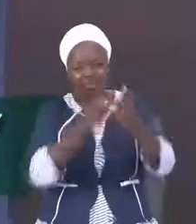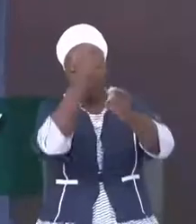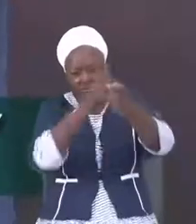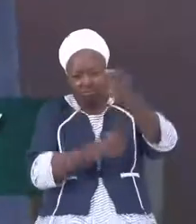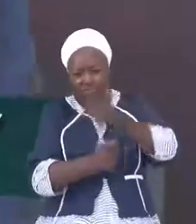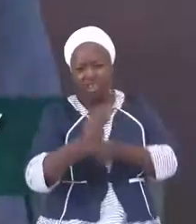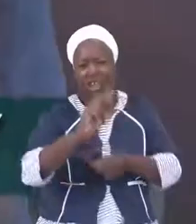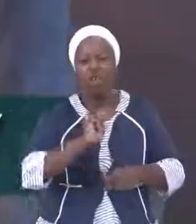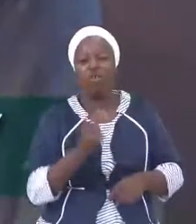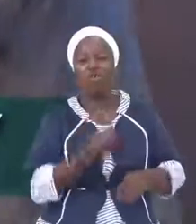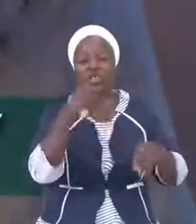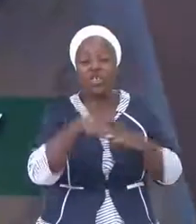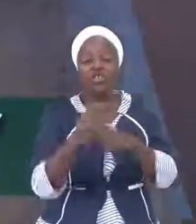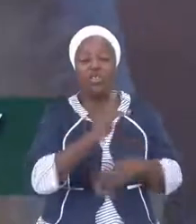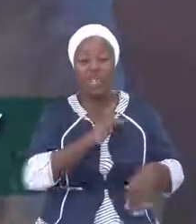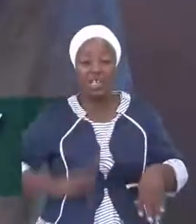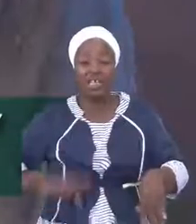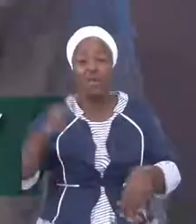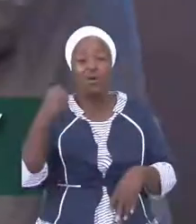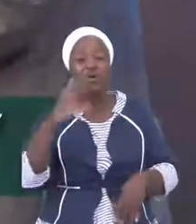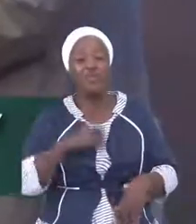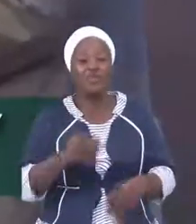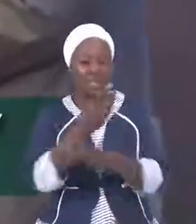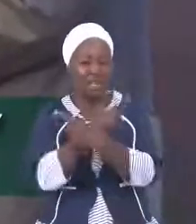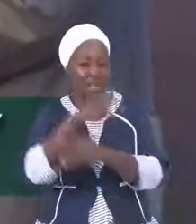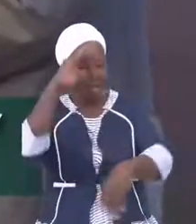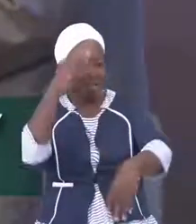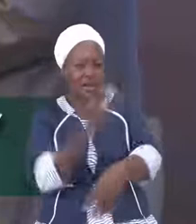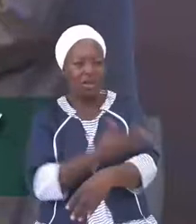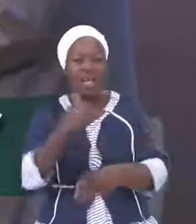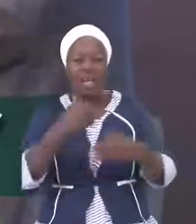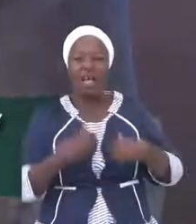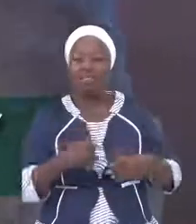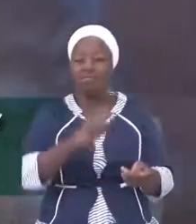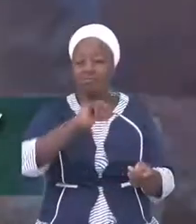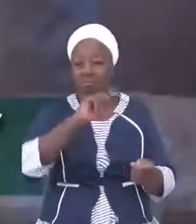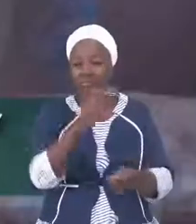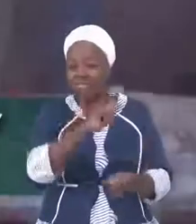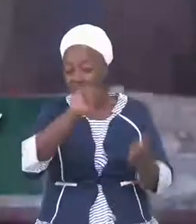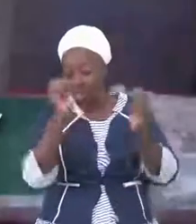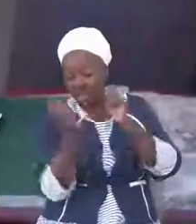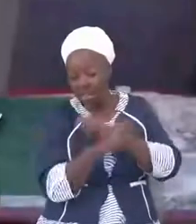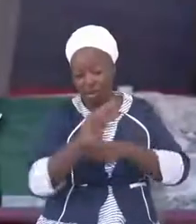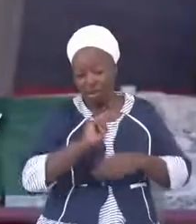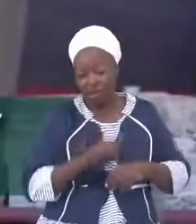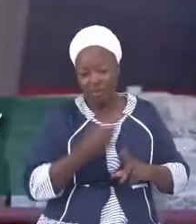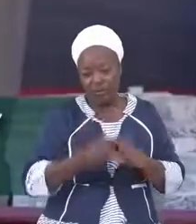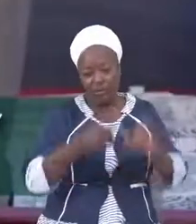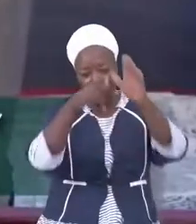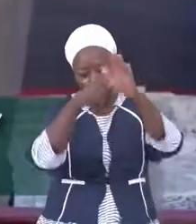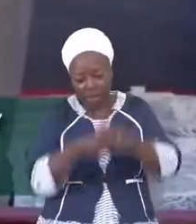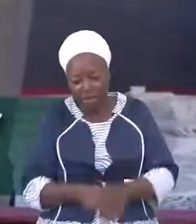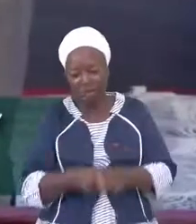royaume du Fils de son amour. Et qu'il nous a transportés Il nous a transporté